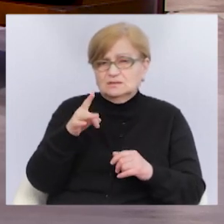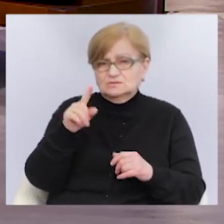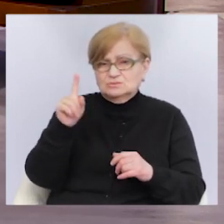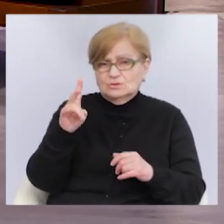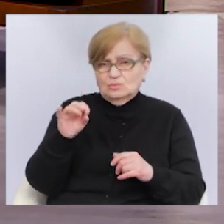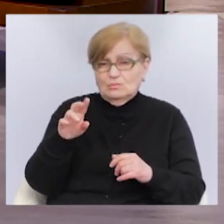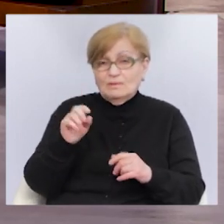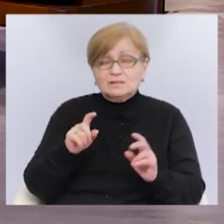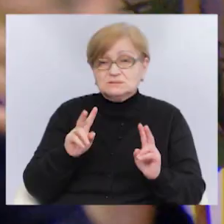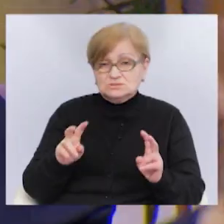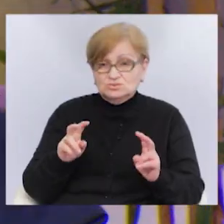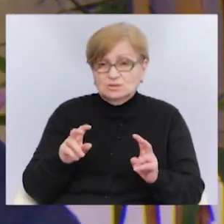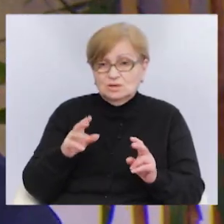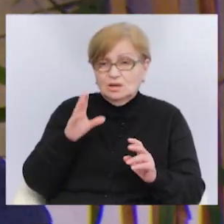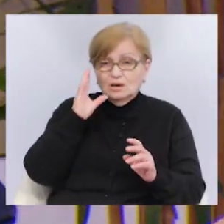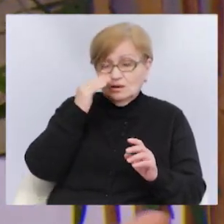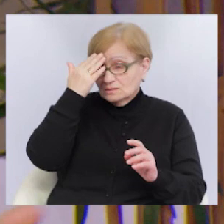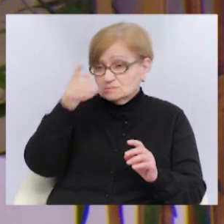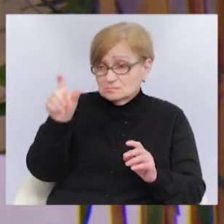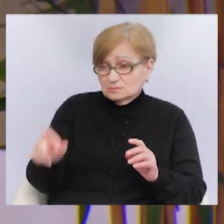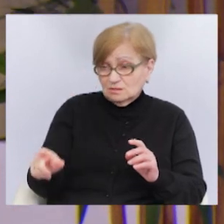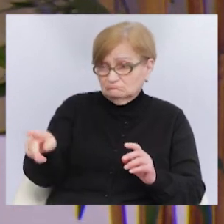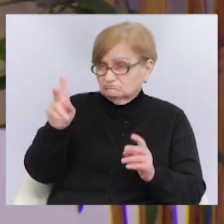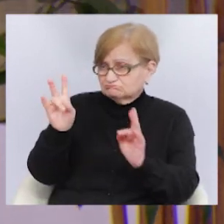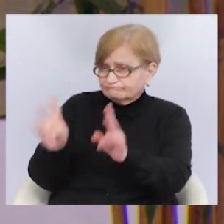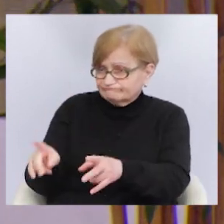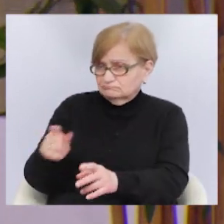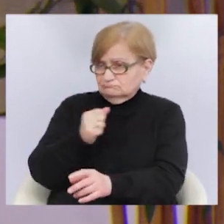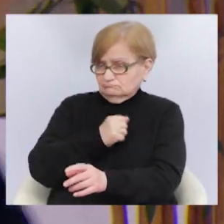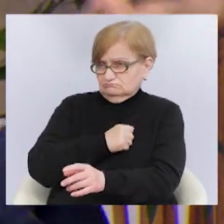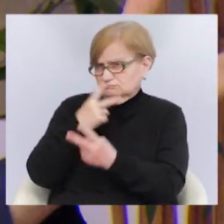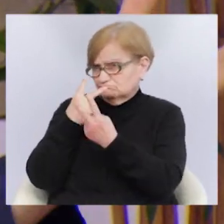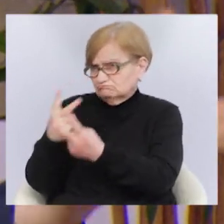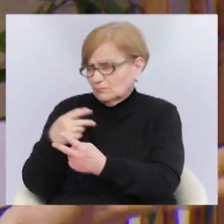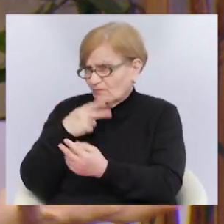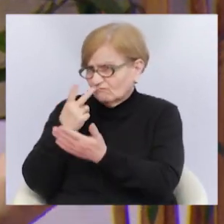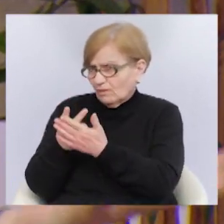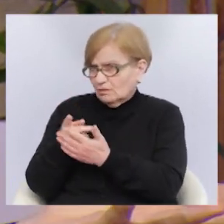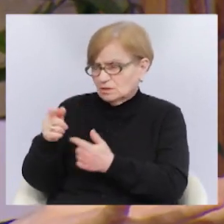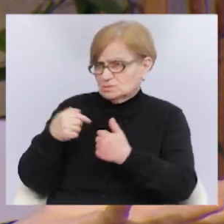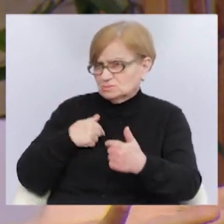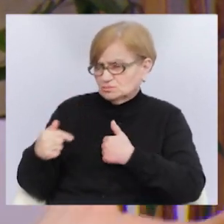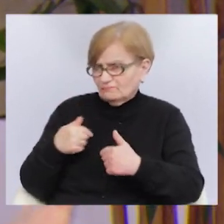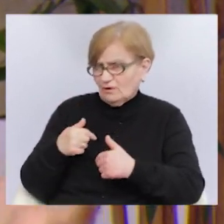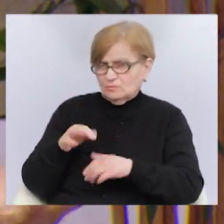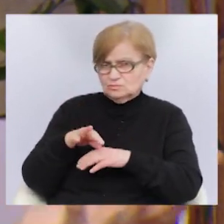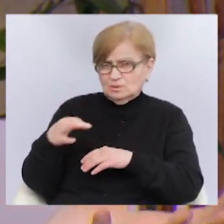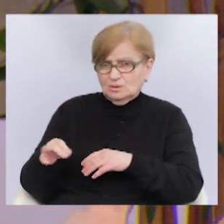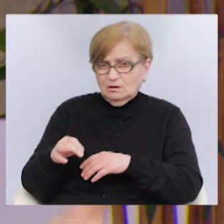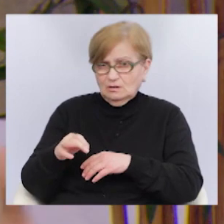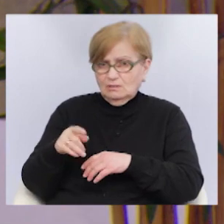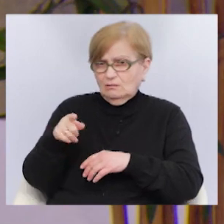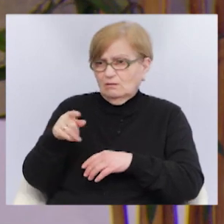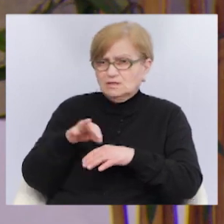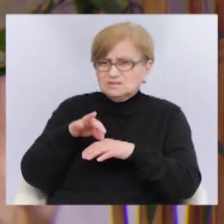ნიშნავს? თანაგრძნობა ნიშნავს, როდესაც სხვა ადამიანებს უთანაგრძნობთ ჩვენ, ხო? ეს ნიშნავს, რომ მე ვხედავ, რომ ეს ადამიანი ტანჯება, ტანჯვაში არ